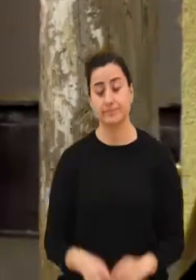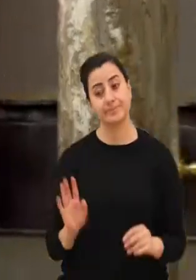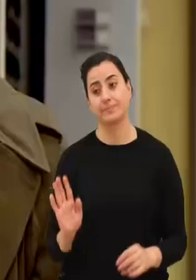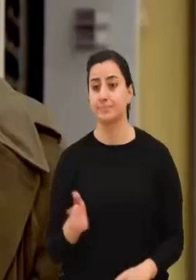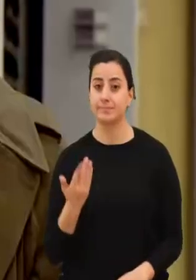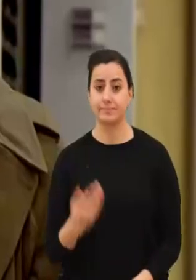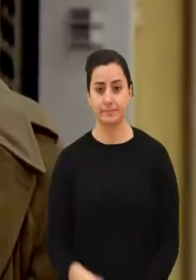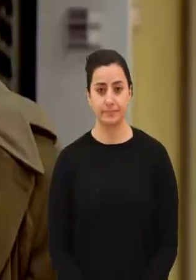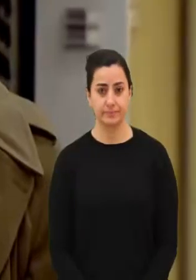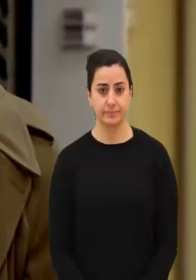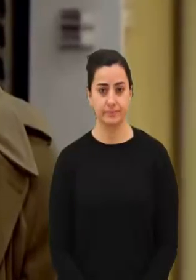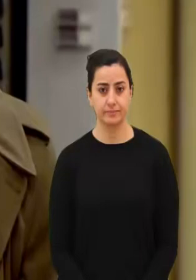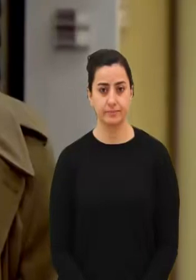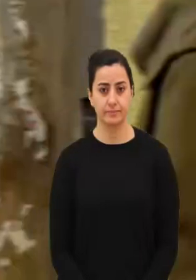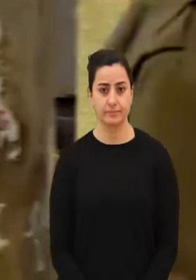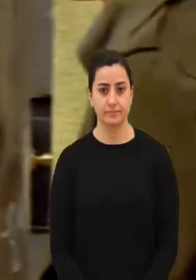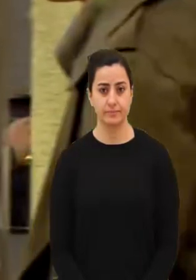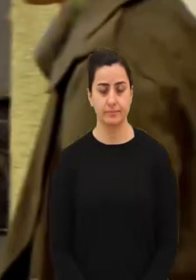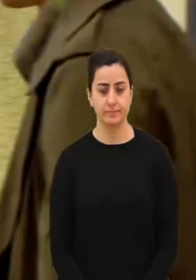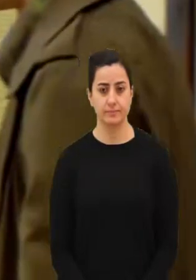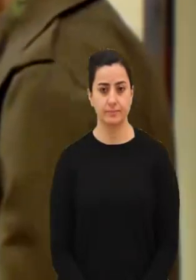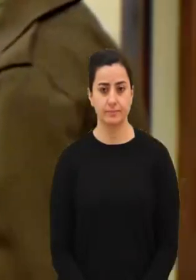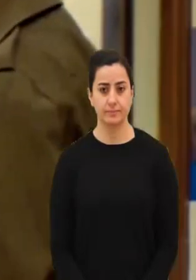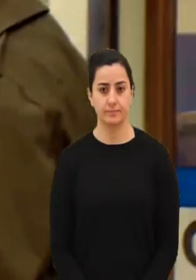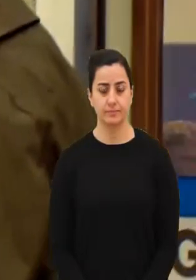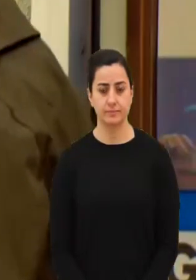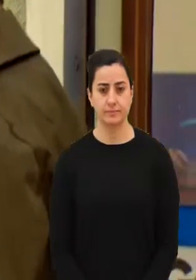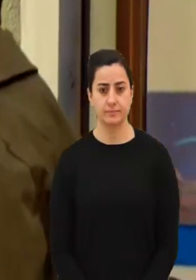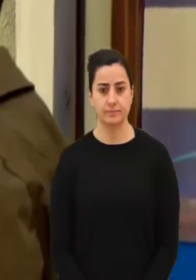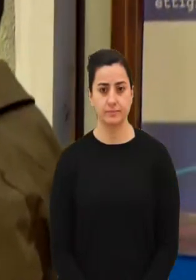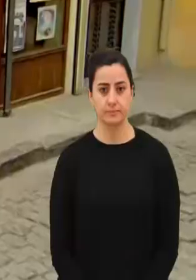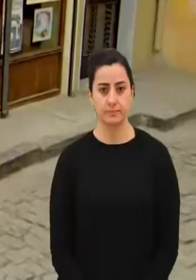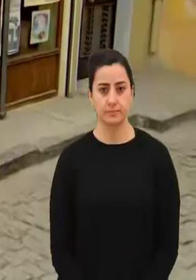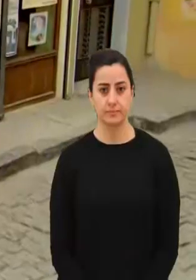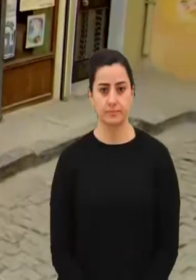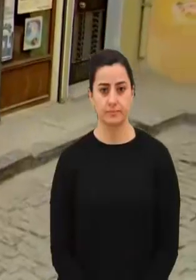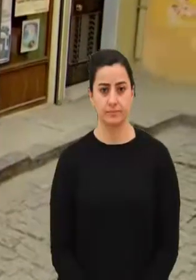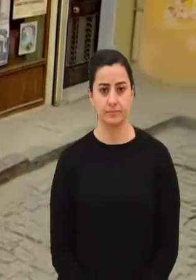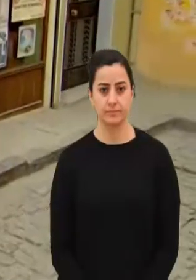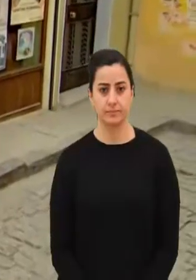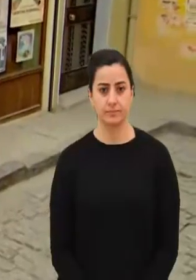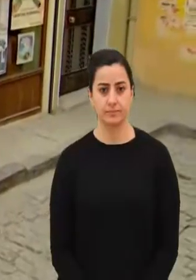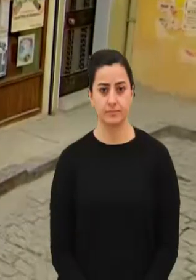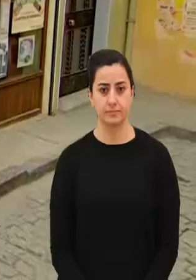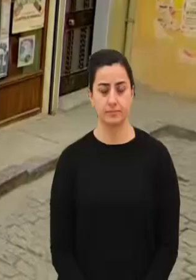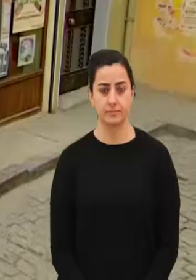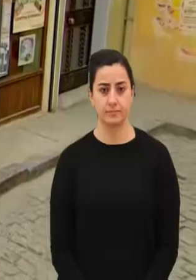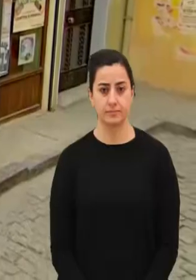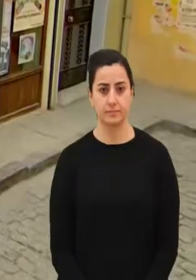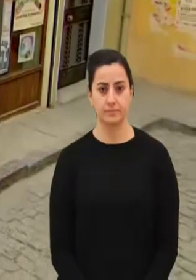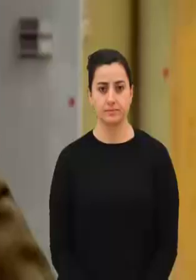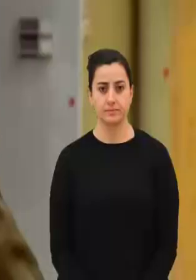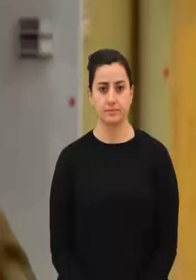Neyse. Dilek soğuk bakışlarıyla apartmana girdi. Ali direğin dibinde sıkıntılı.